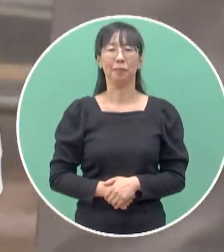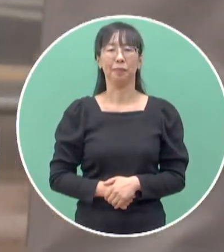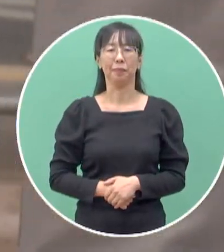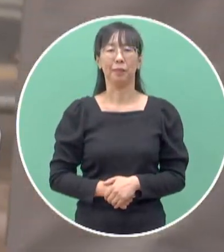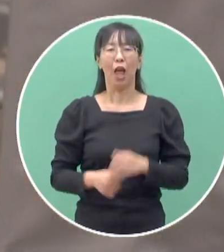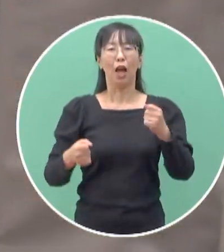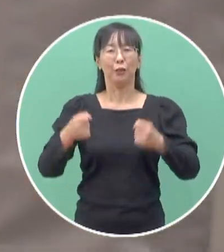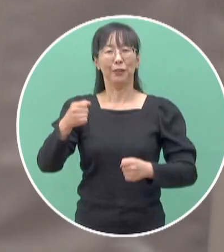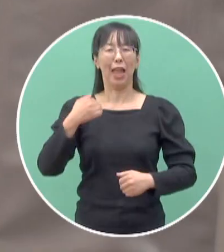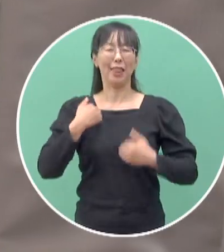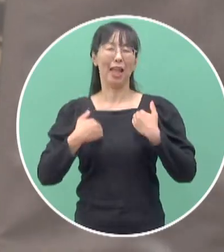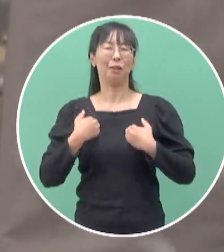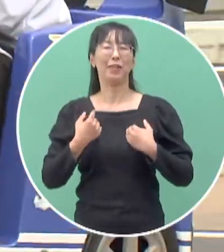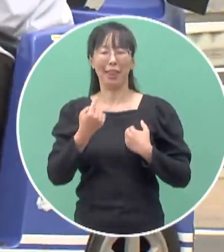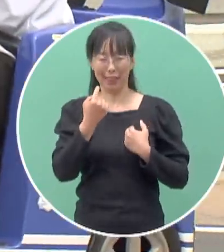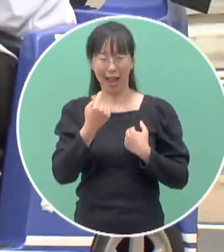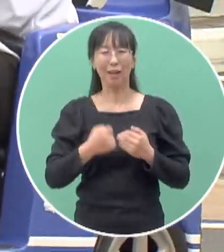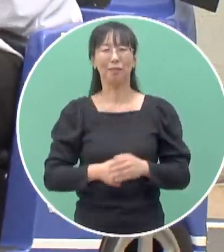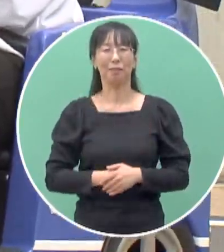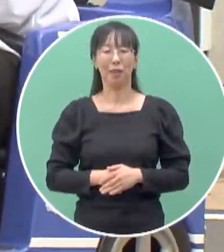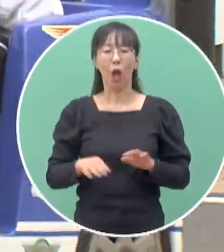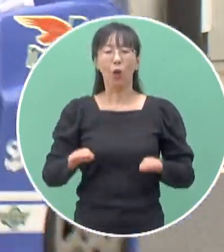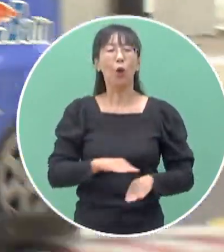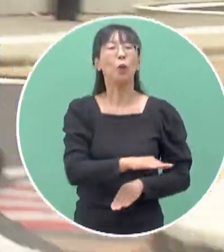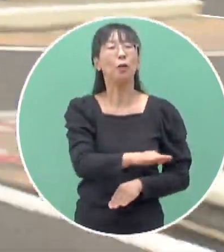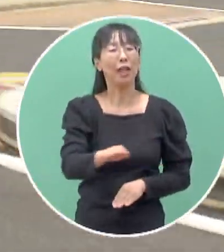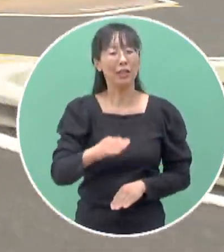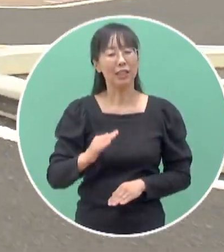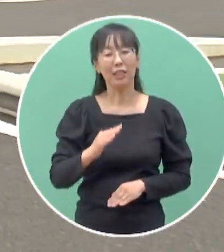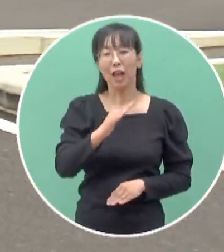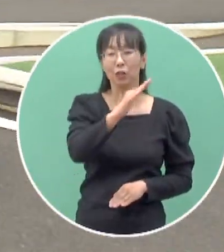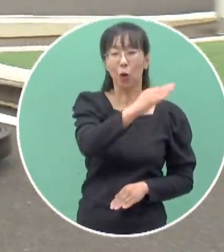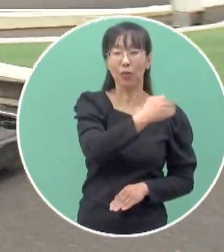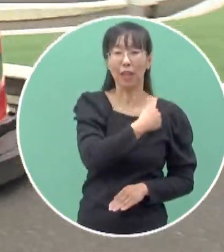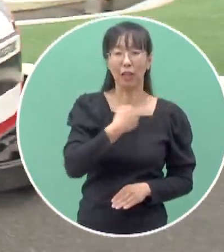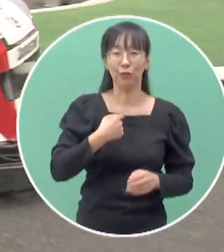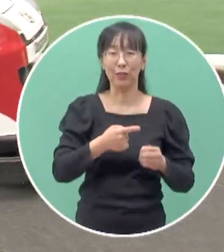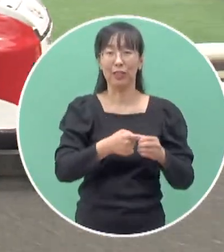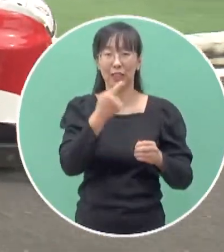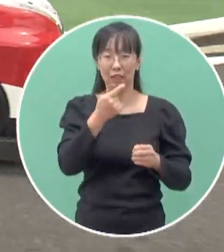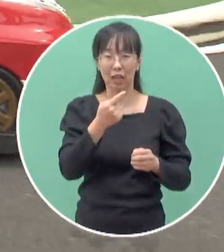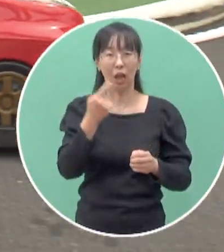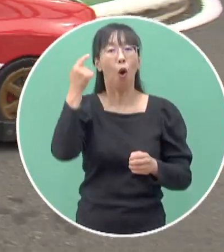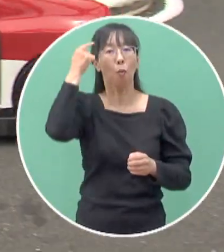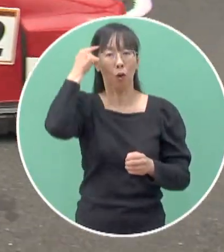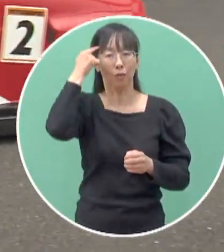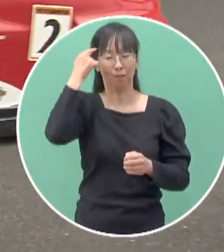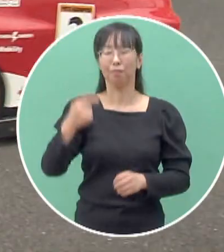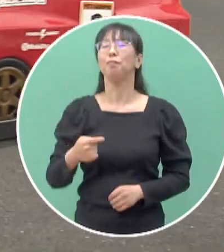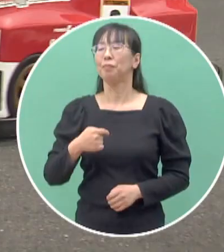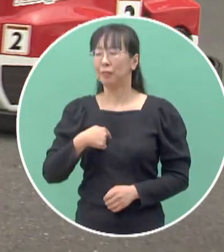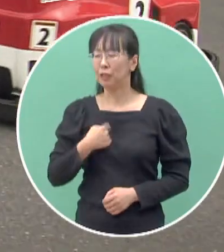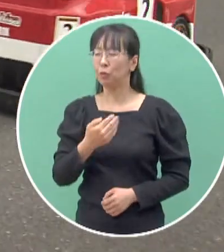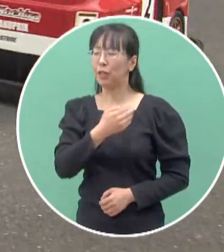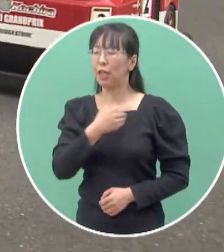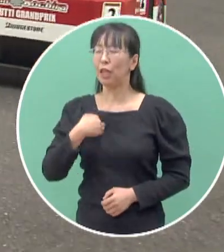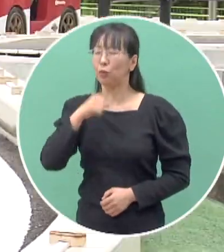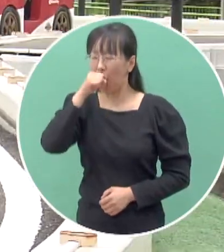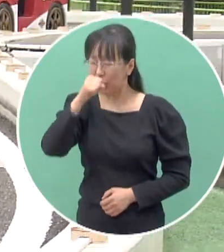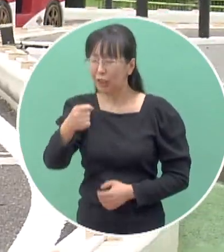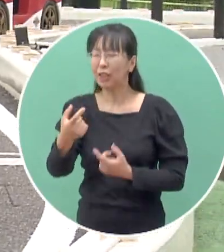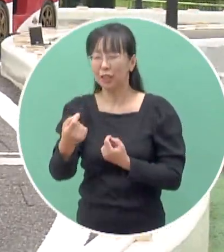運転楽しかった。 子供たちも成長できるいいきっかけになる乗り物ですよね。 自分でできるっていうのがやっぱ一番いいですよ